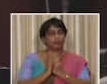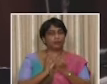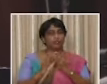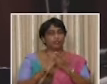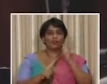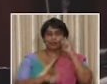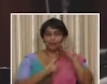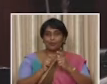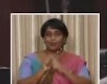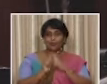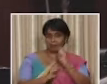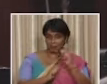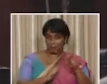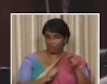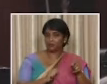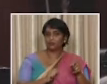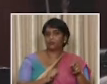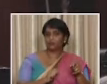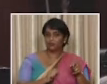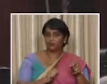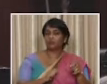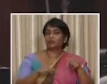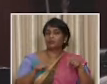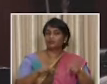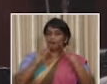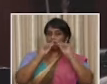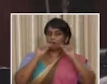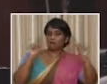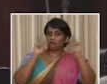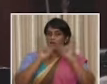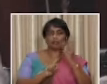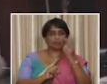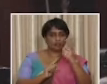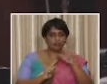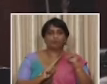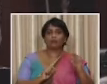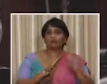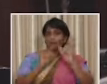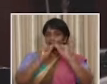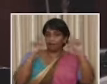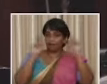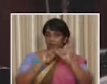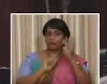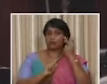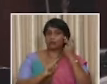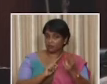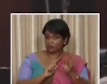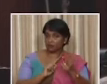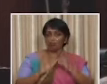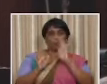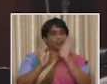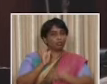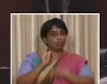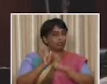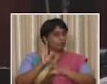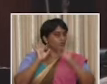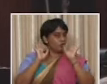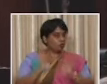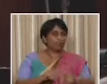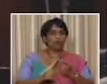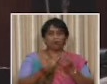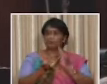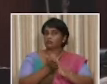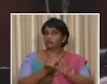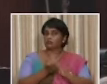අස්වැසුම වැඩසටහනේ දැන් වගන්ති දෙකක් තියෙනවා. මේ වගන්ති දෙක අයින් කරන්නේ නැතුව මේ